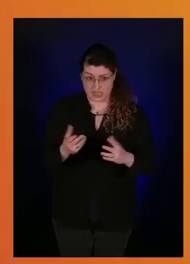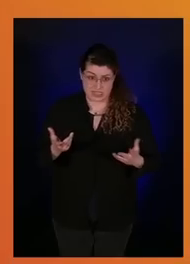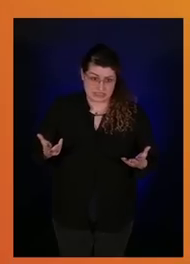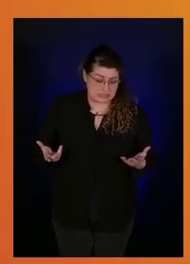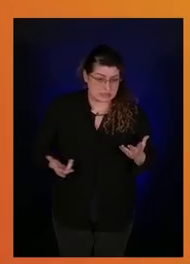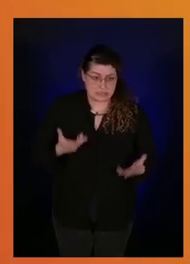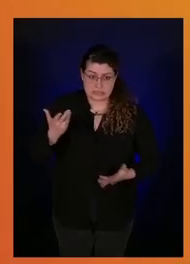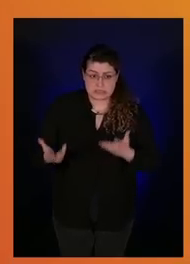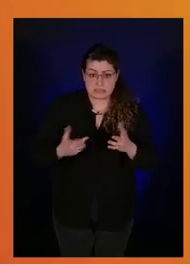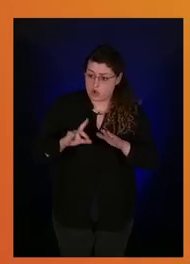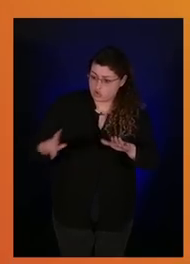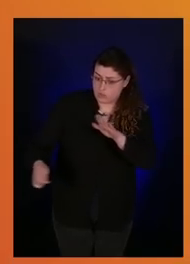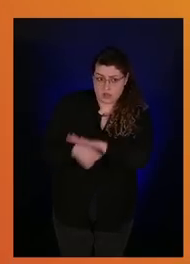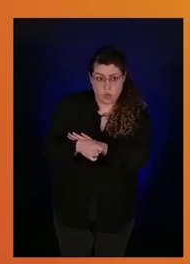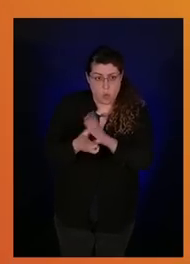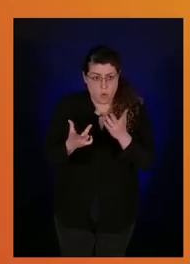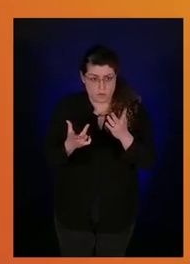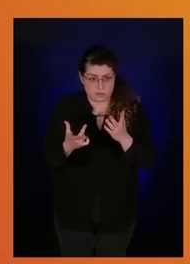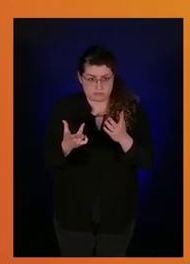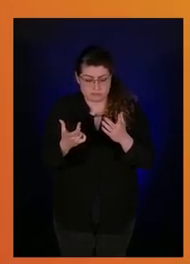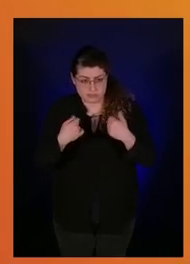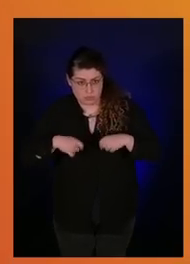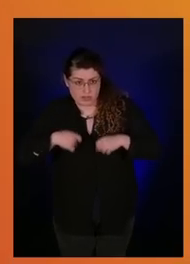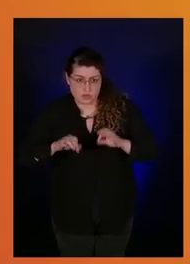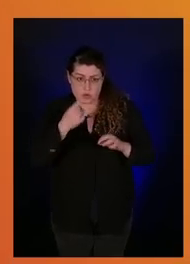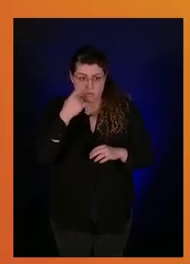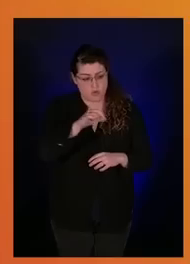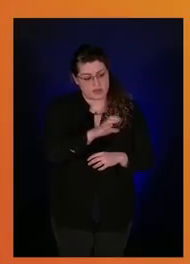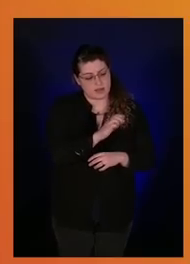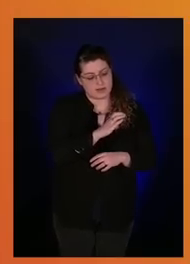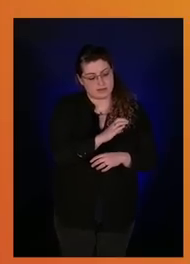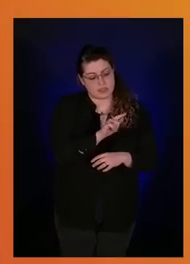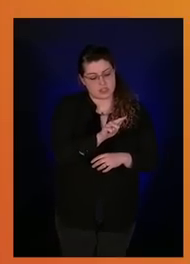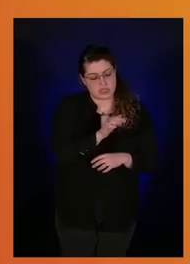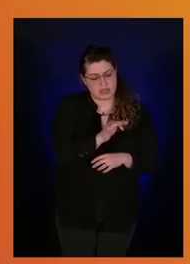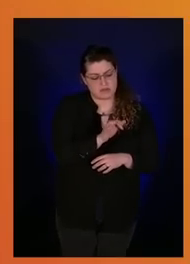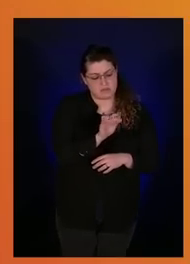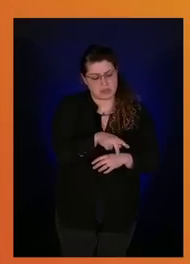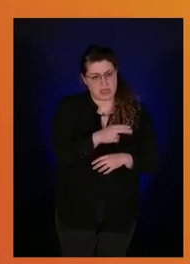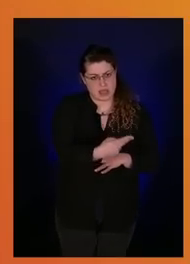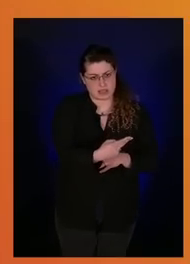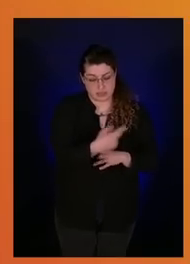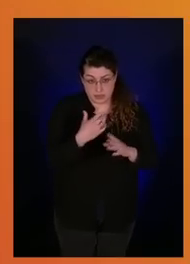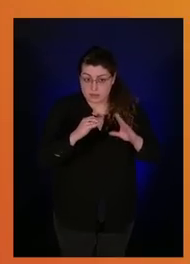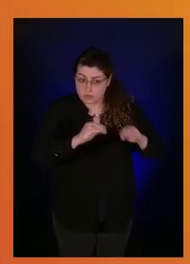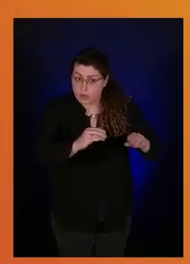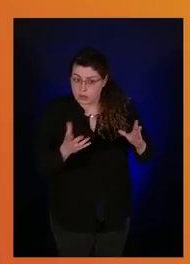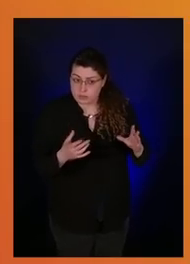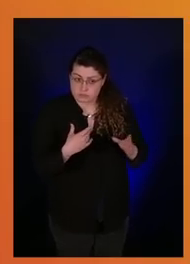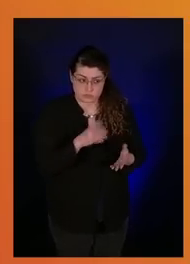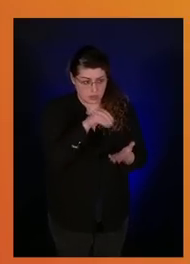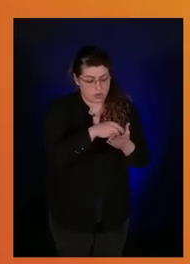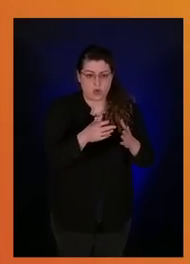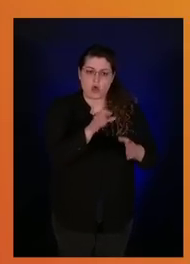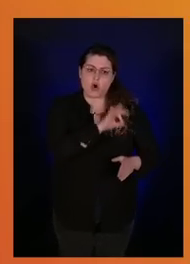ces subventions d'exploitation qui concernent la GFPN, nous les retrouvons à présent dans recettes